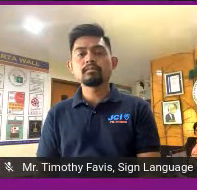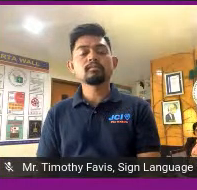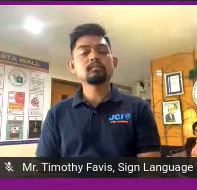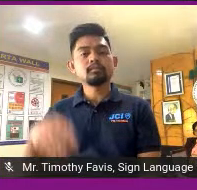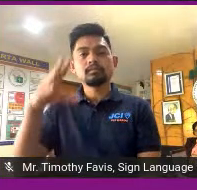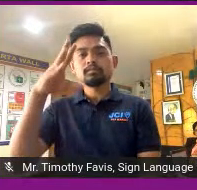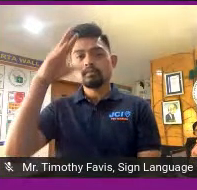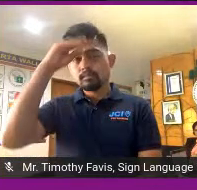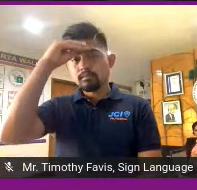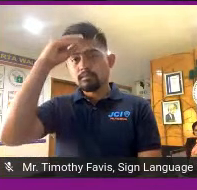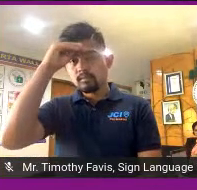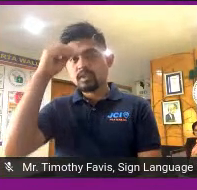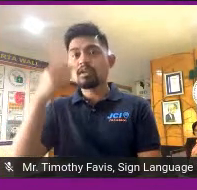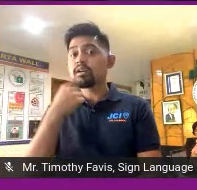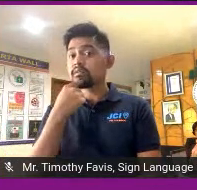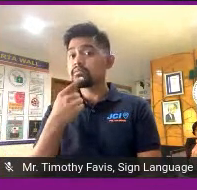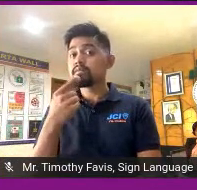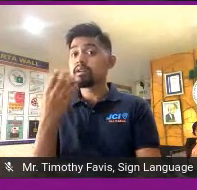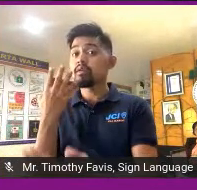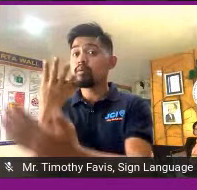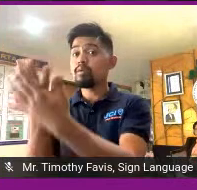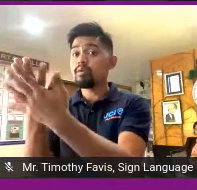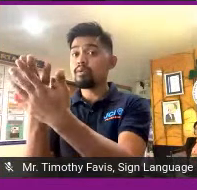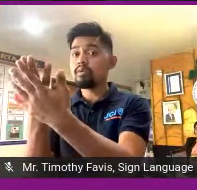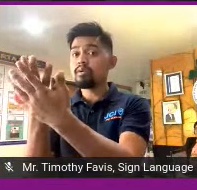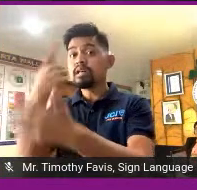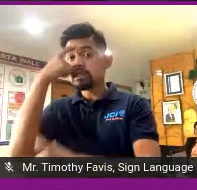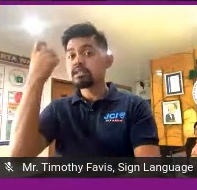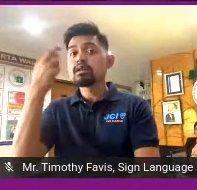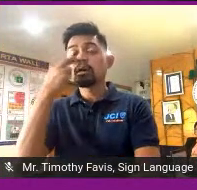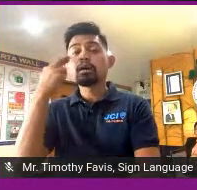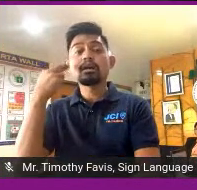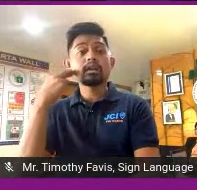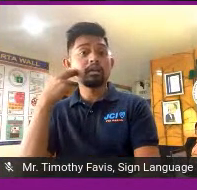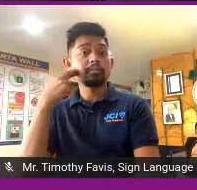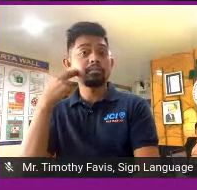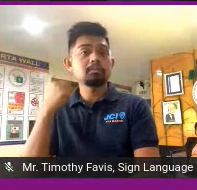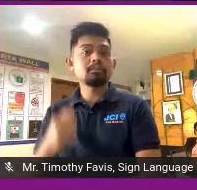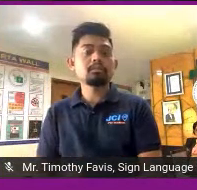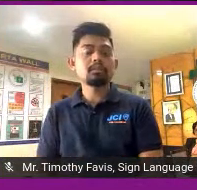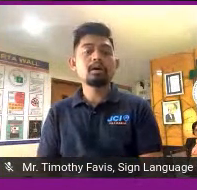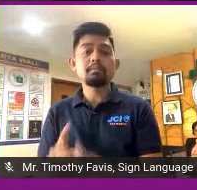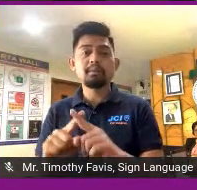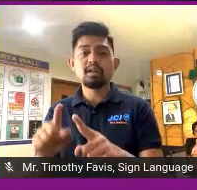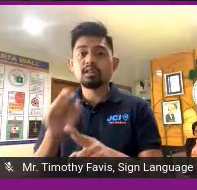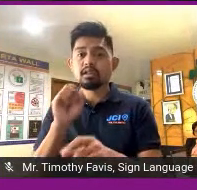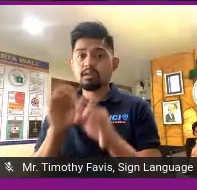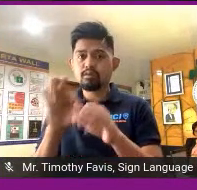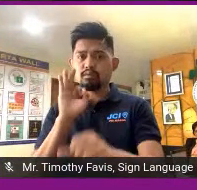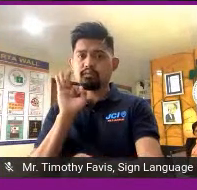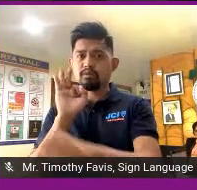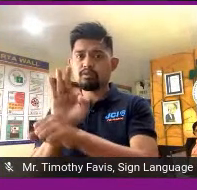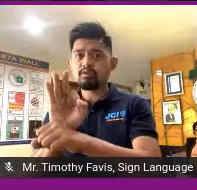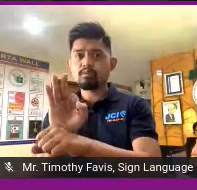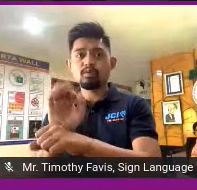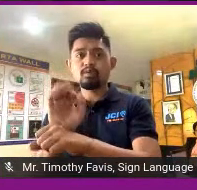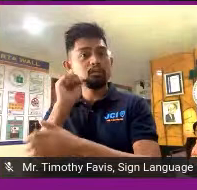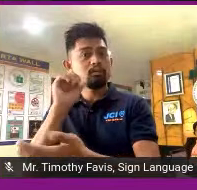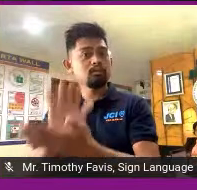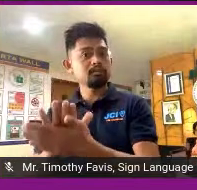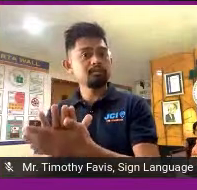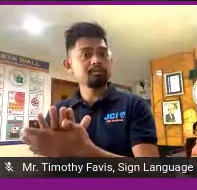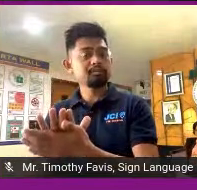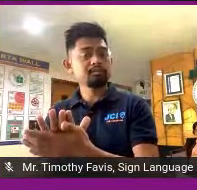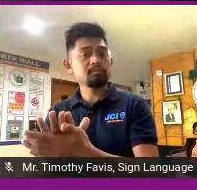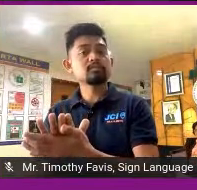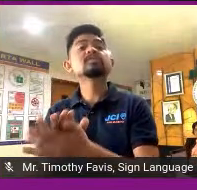lalaki na convict because of rape. But in pinilit yung babae na mag-sex. So